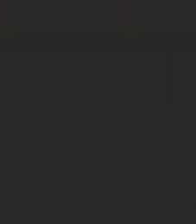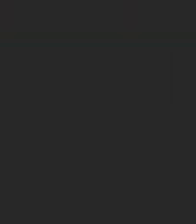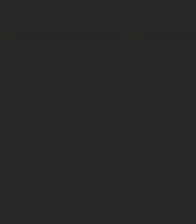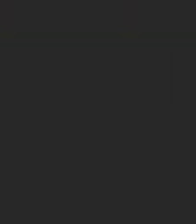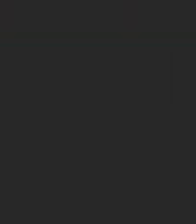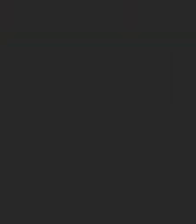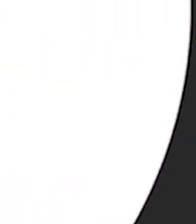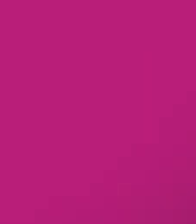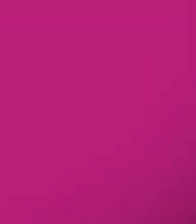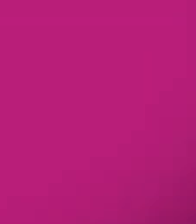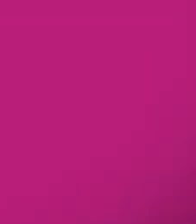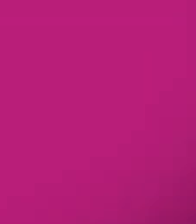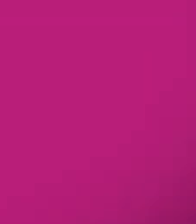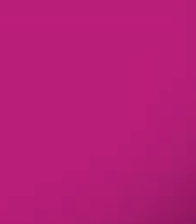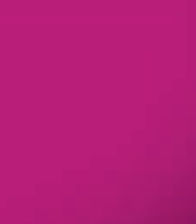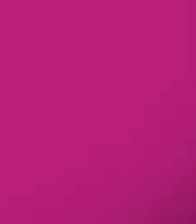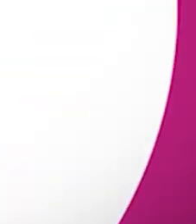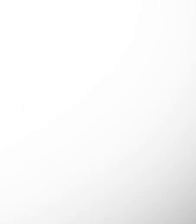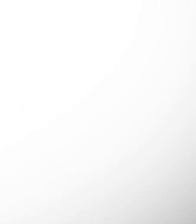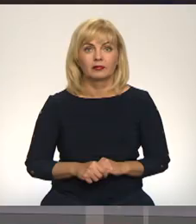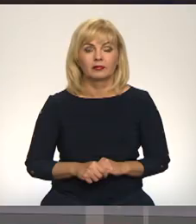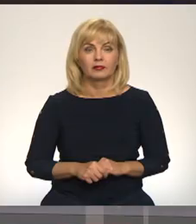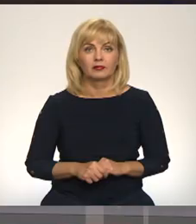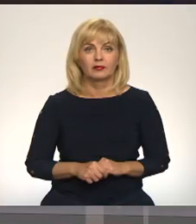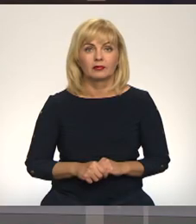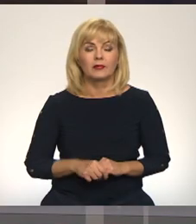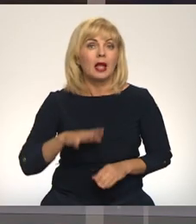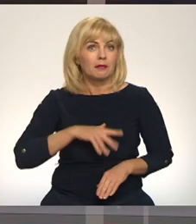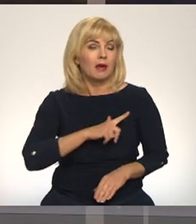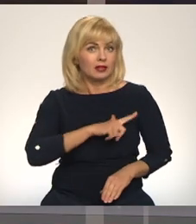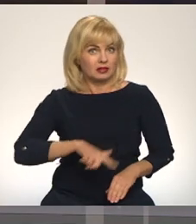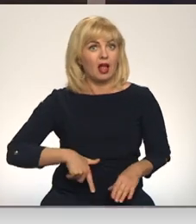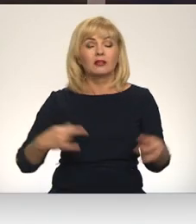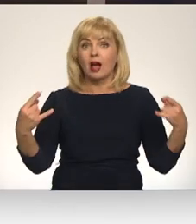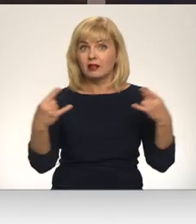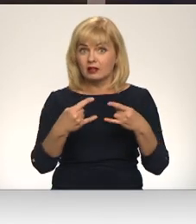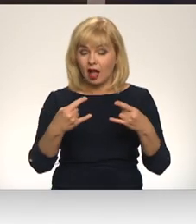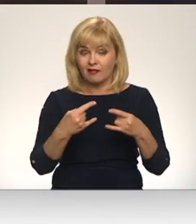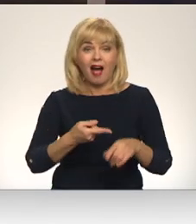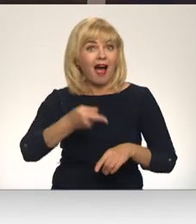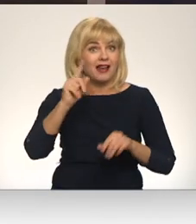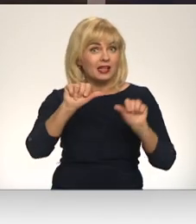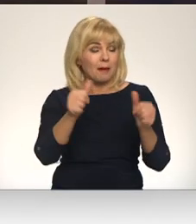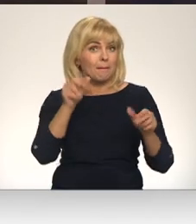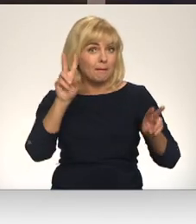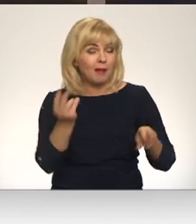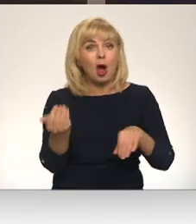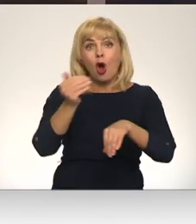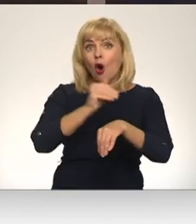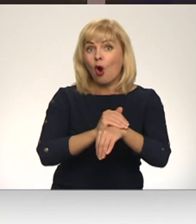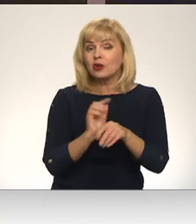Re! Viss ēters ir te! Pēc Latvijas televīzijas redzījumā aizliegtais paņēmiens